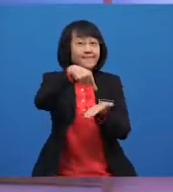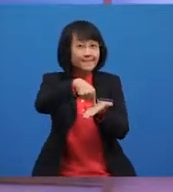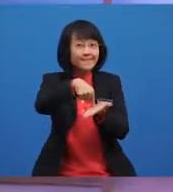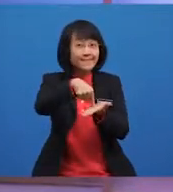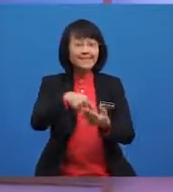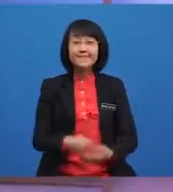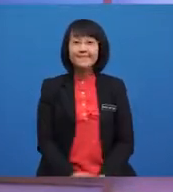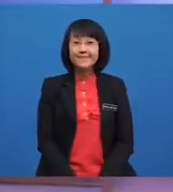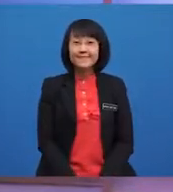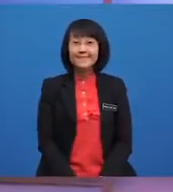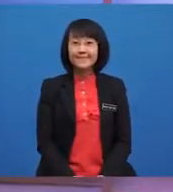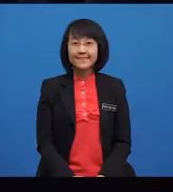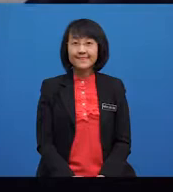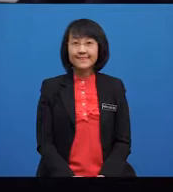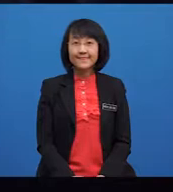ini.